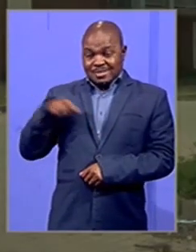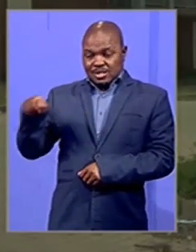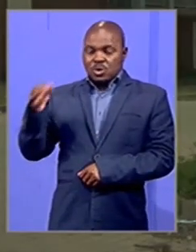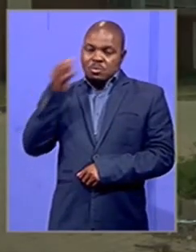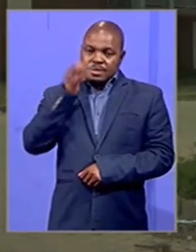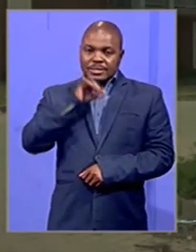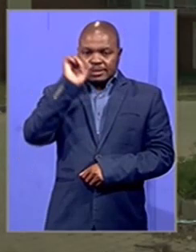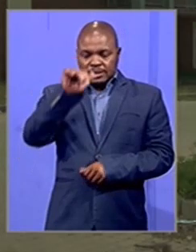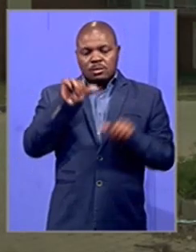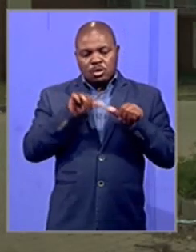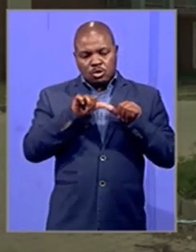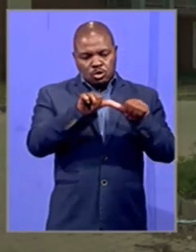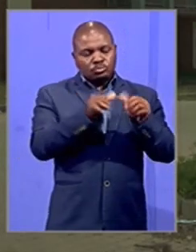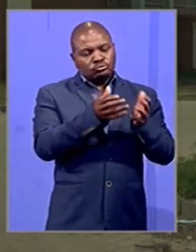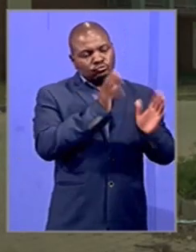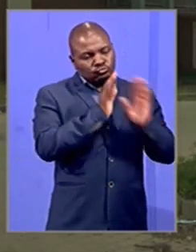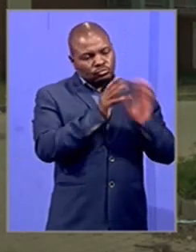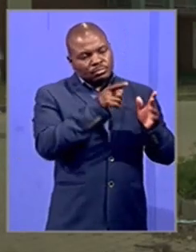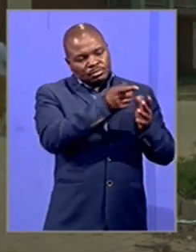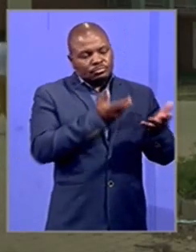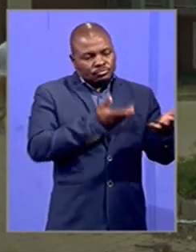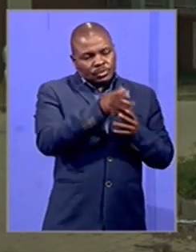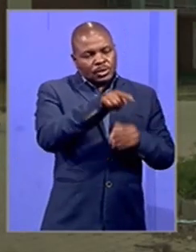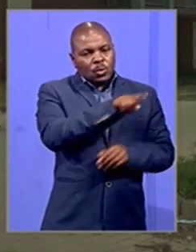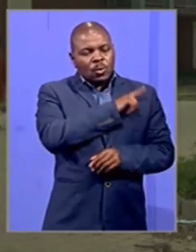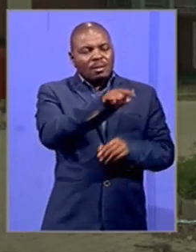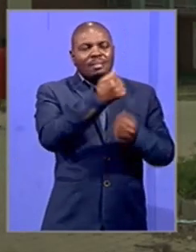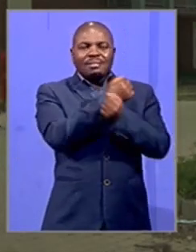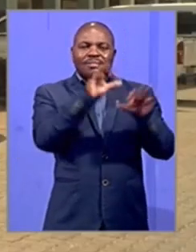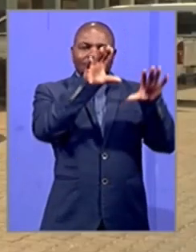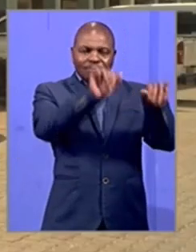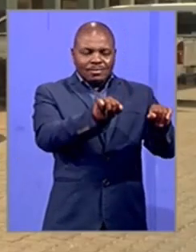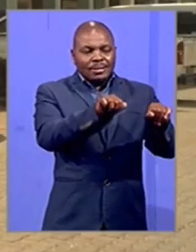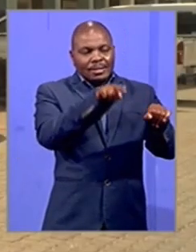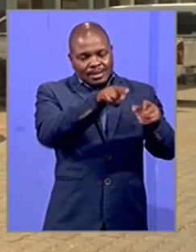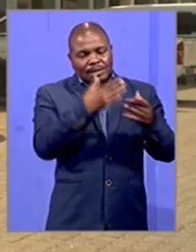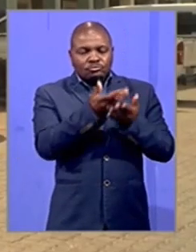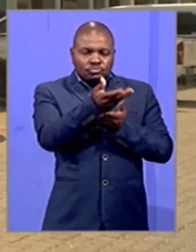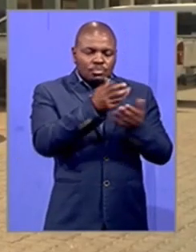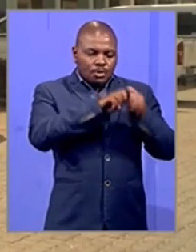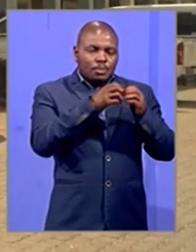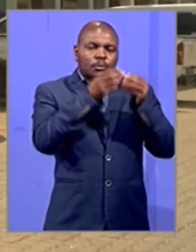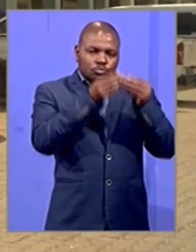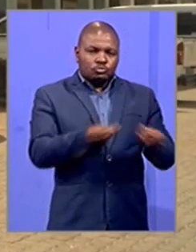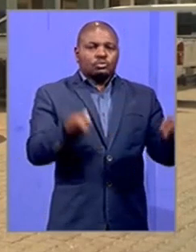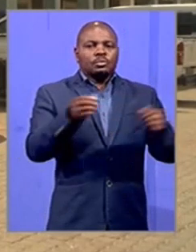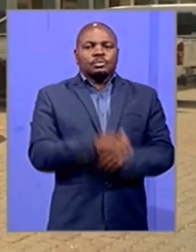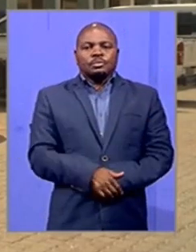tsweletsa dipuisano le baagi ba ba ipeile mo difleteng e se ka fa molaong go rarabolola mathata